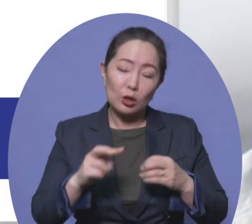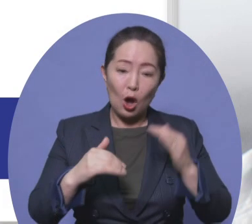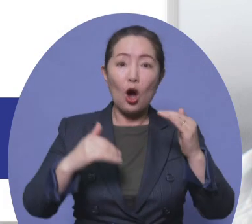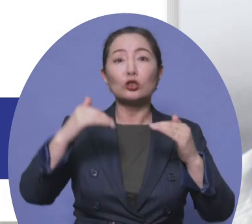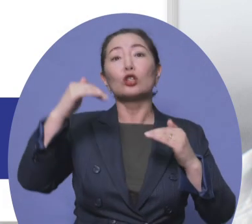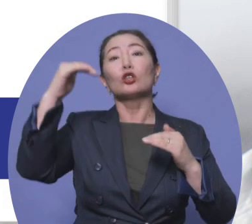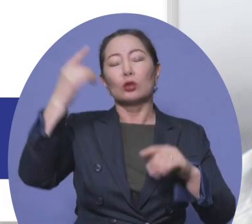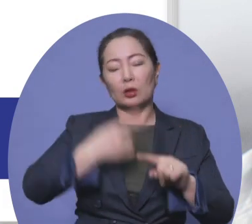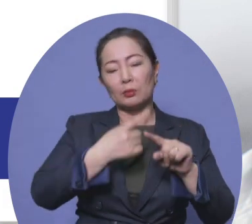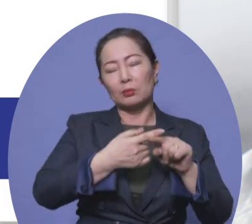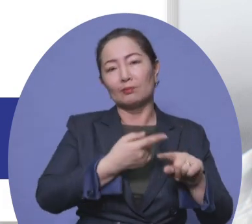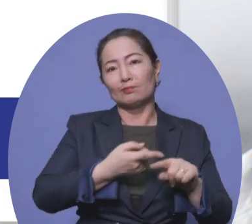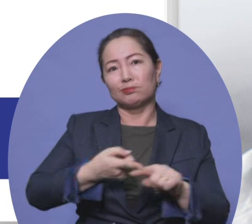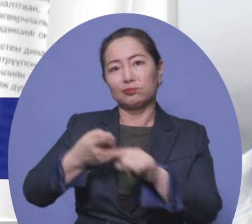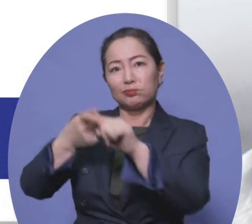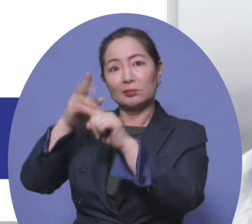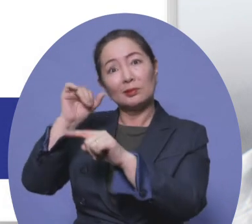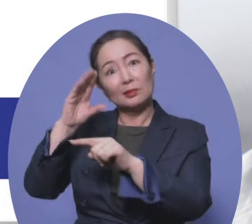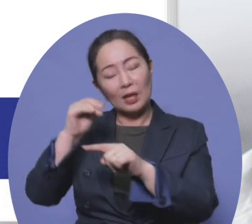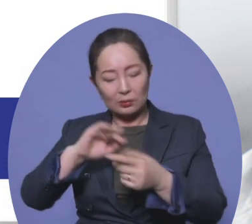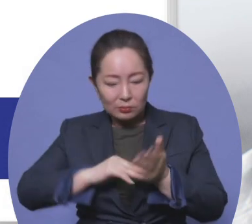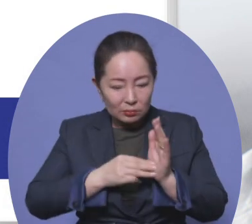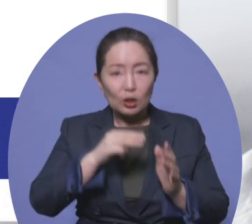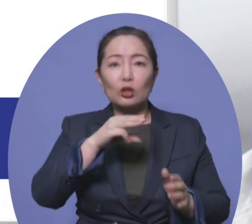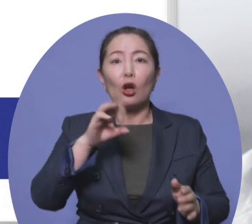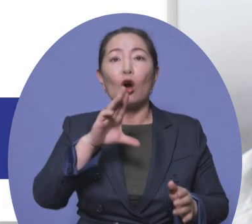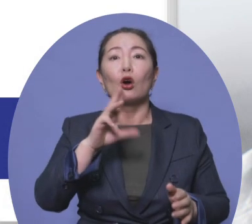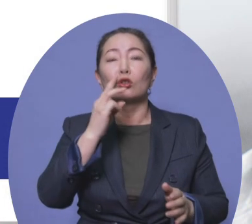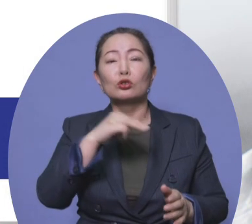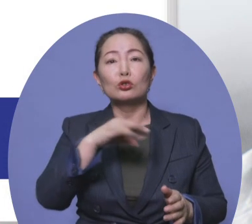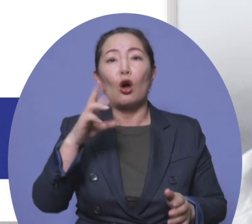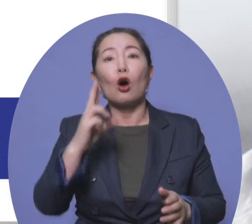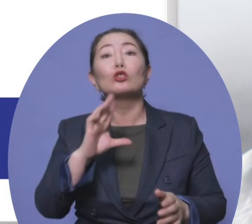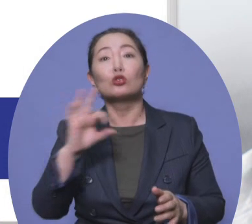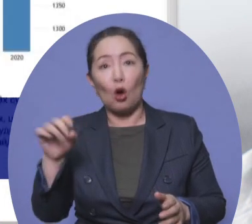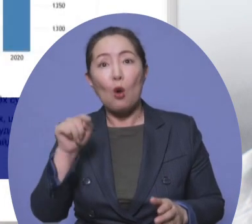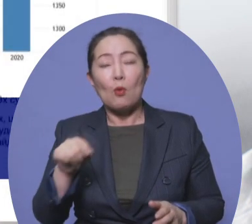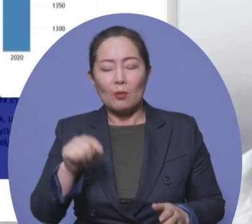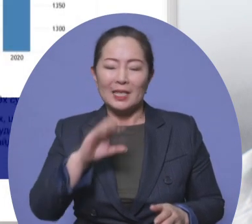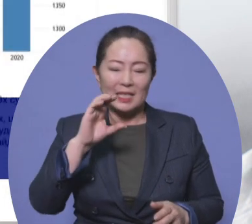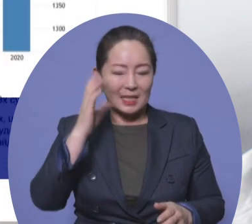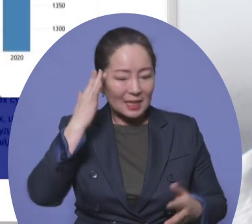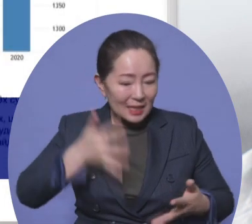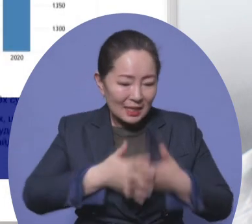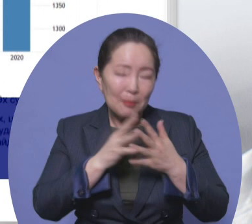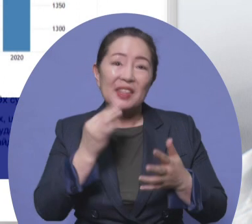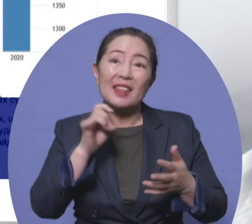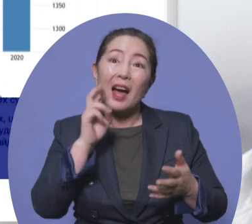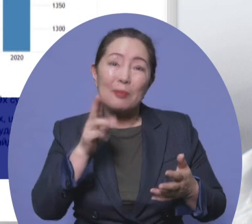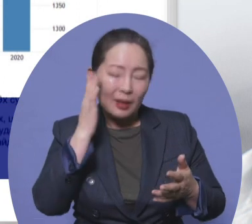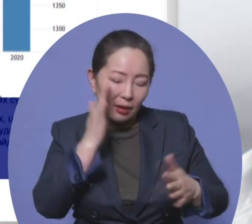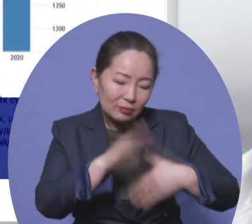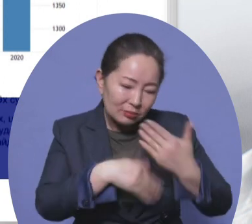тэр өсөлт бууралтанд нөлөөлөх юм бэ гэдэг юм ийг тооцоолсон. За тэгэхдээ болоо тэгэхээр энэ нөгөө системийн динамикс агуулчлал гэдэг арга зүй ашигласан